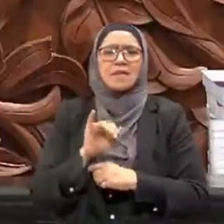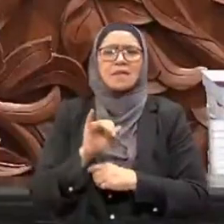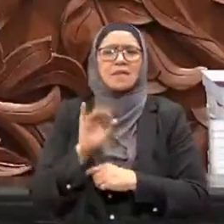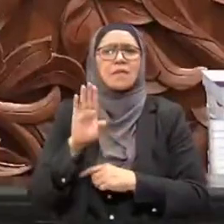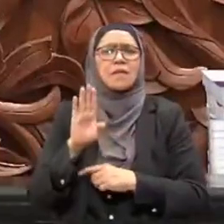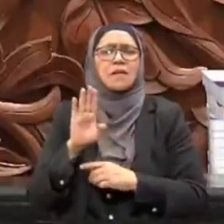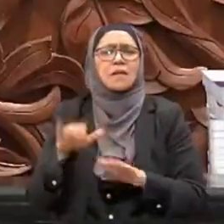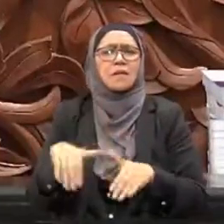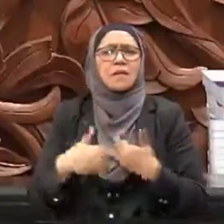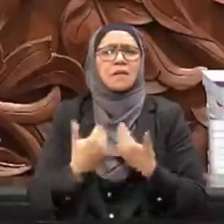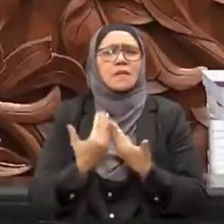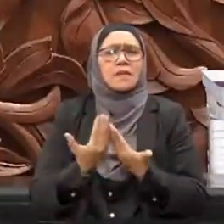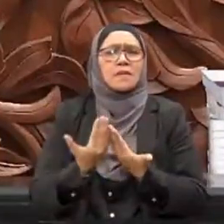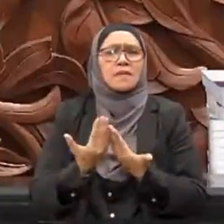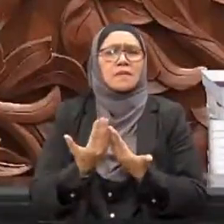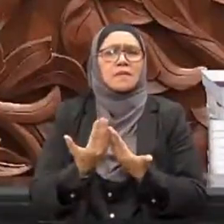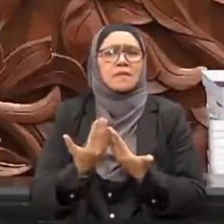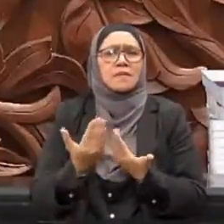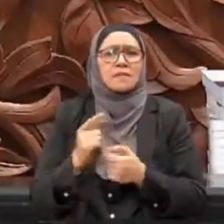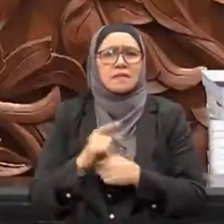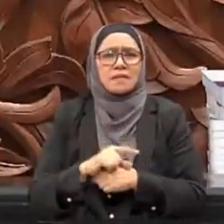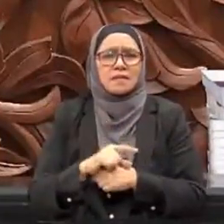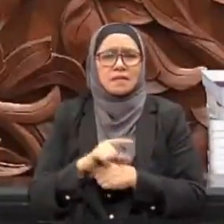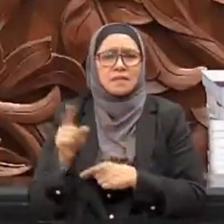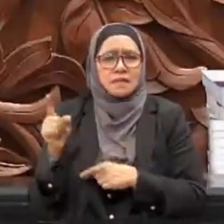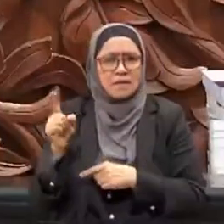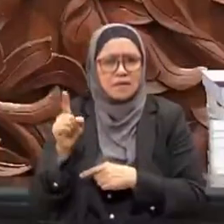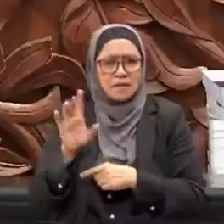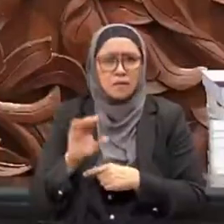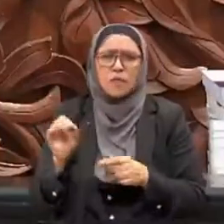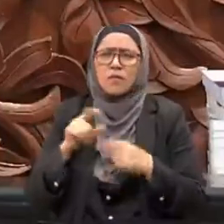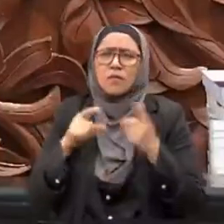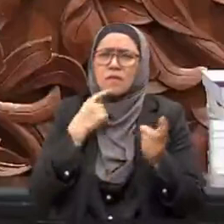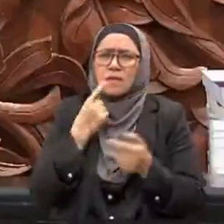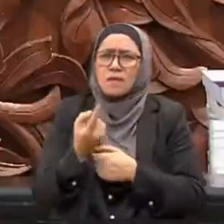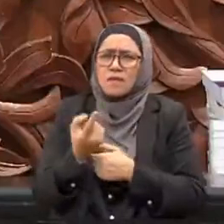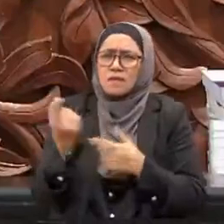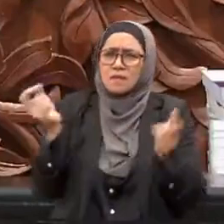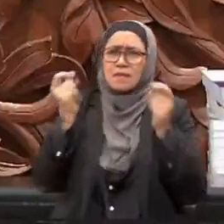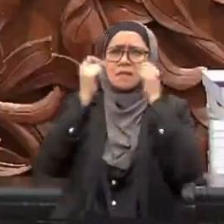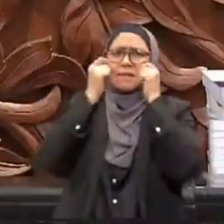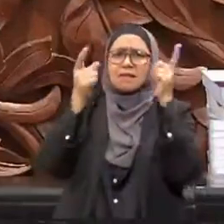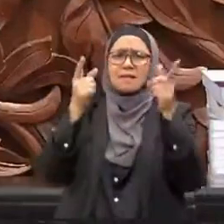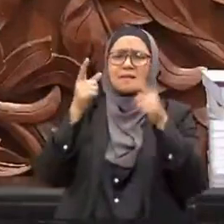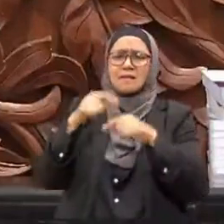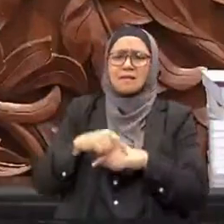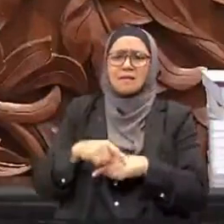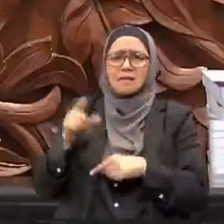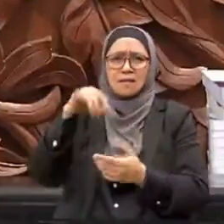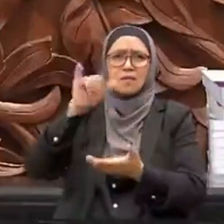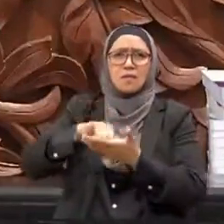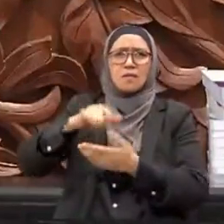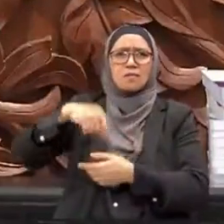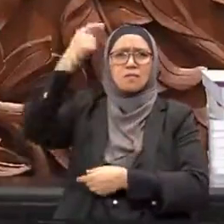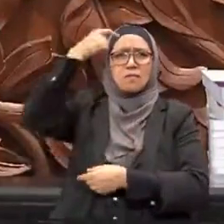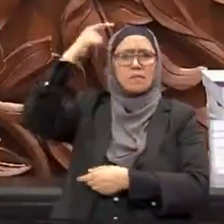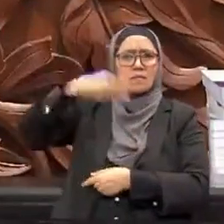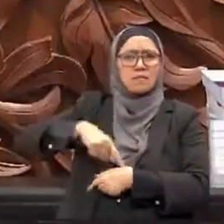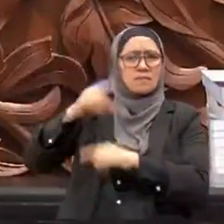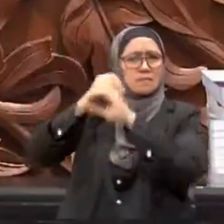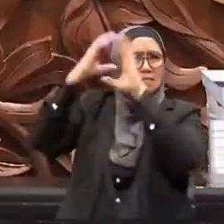inflasi masyarakat di luar sana saya berharap berpeganglah pada etika dan